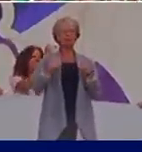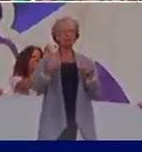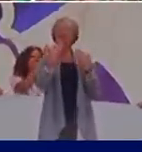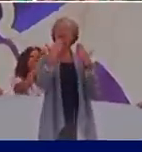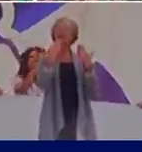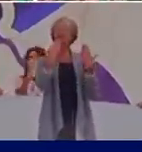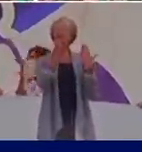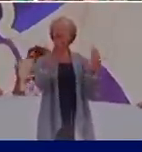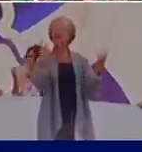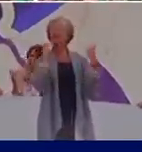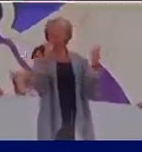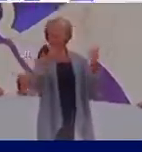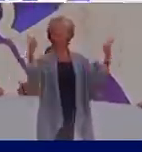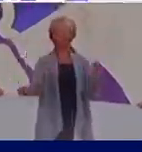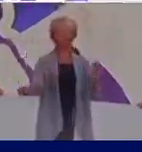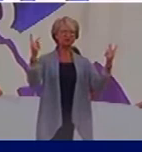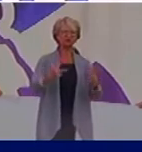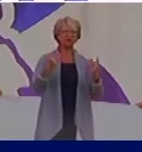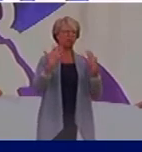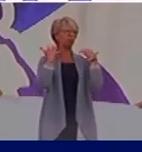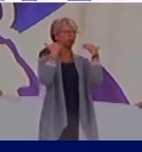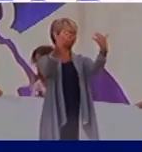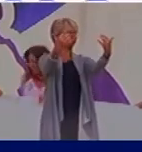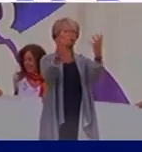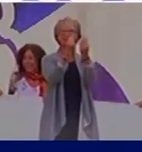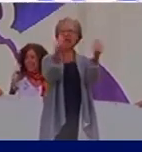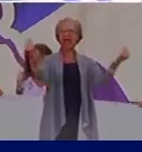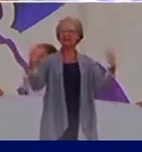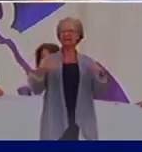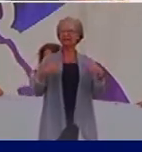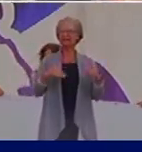perché siete veramente, veramente tanti.